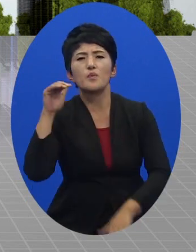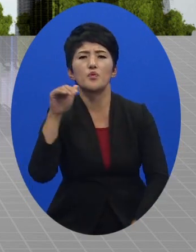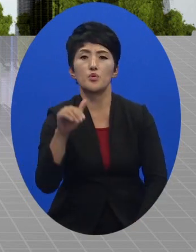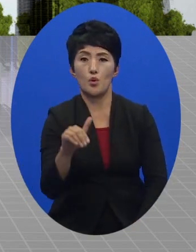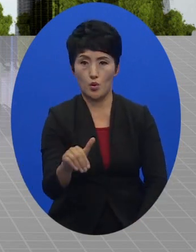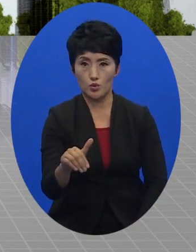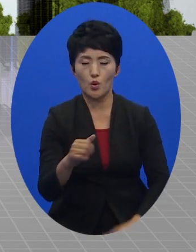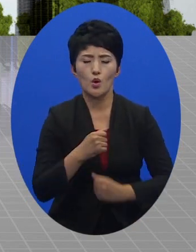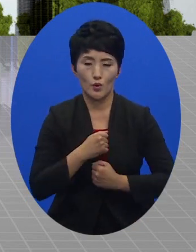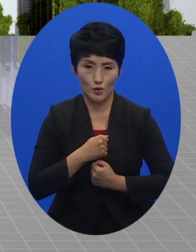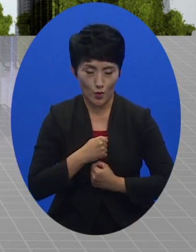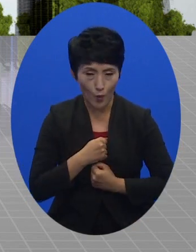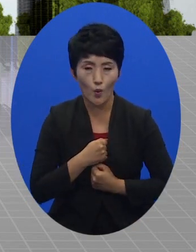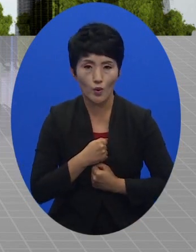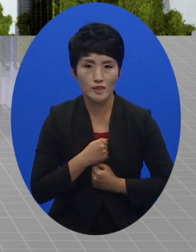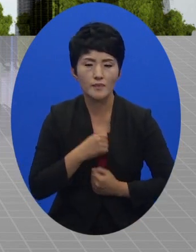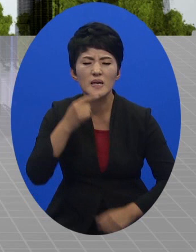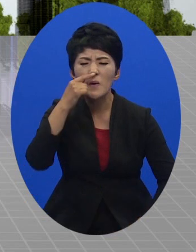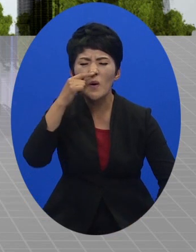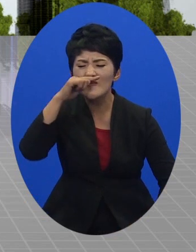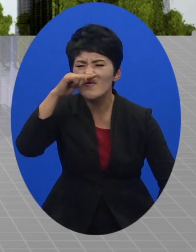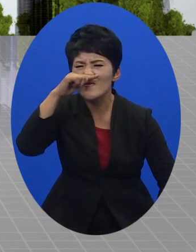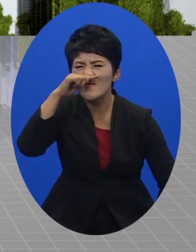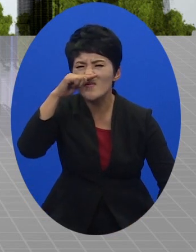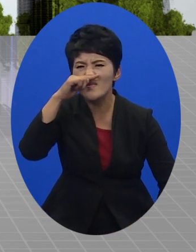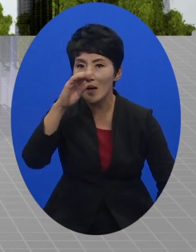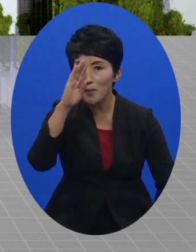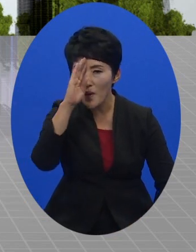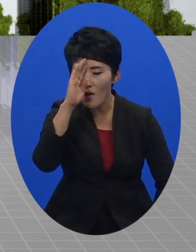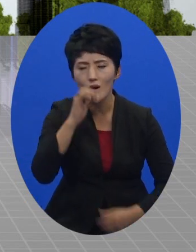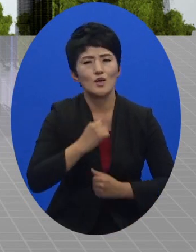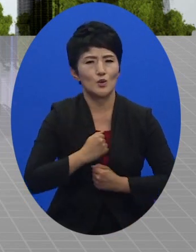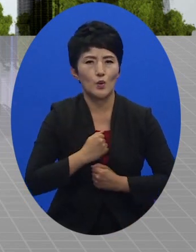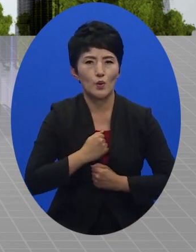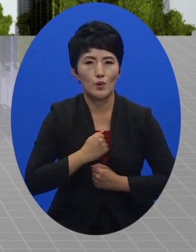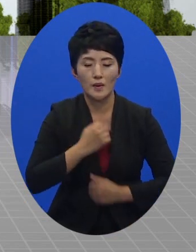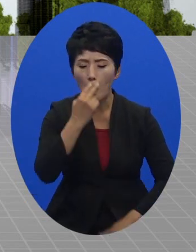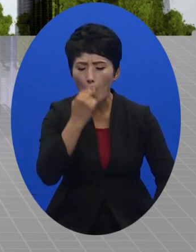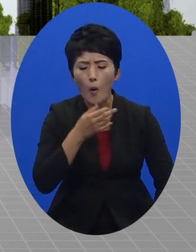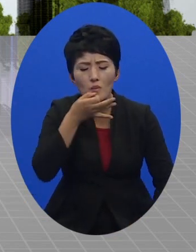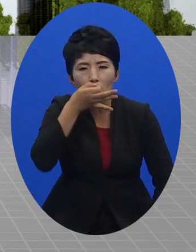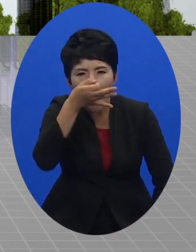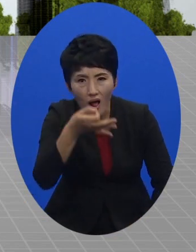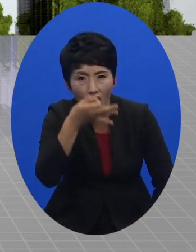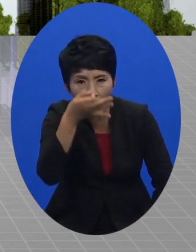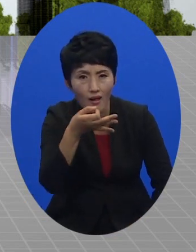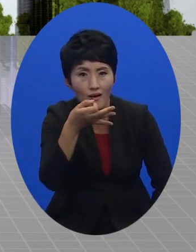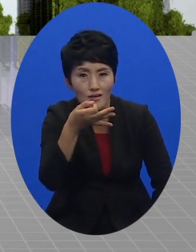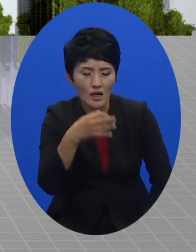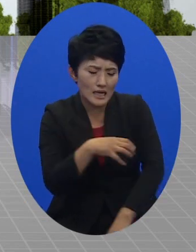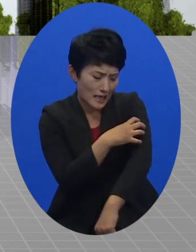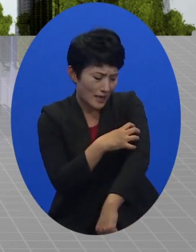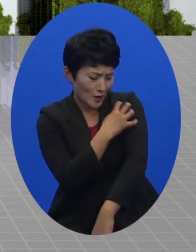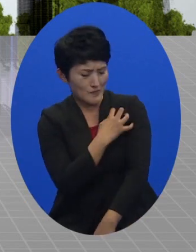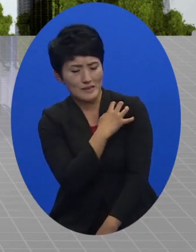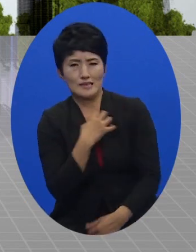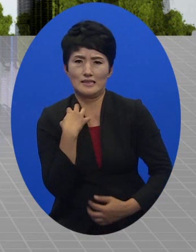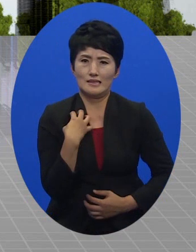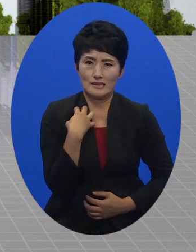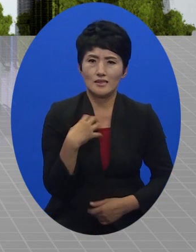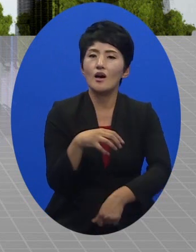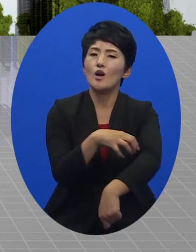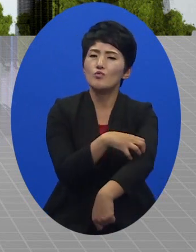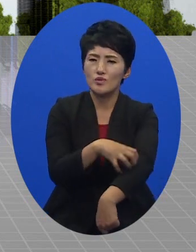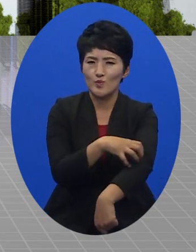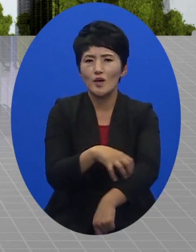되는데요. 대표적으로 비염을 들 수 있겠습니다. 콧물과 재채기, 가려움증을 동반해 일상생활에